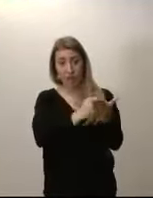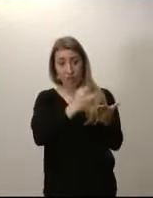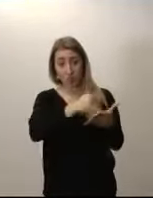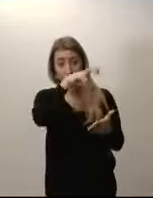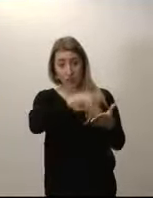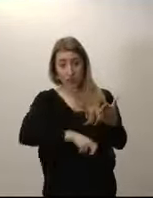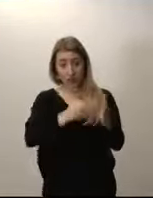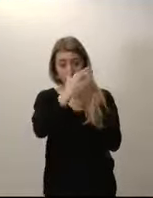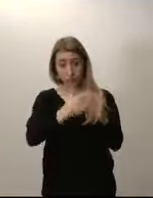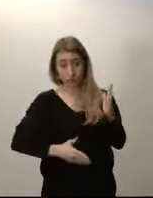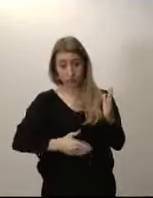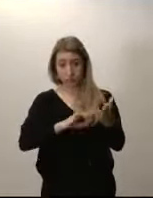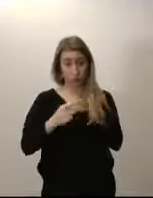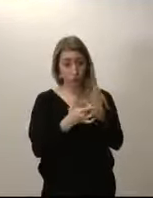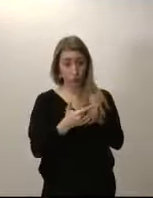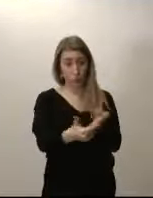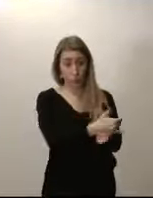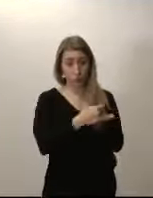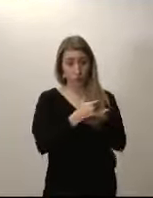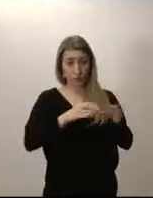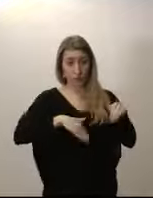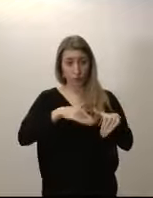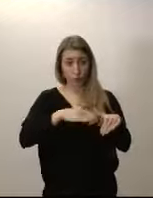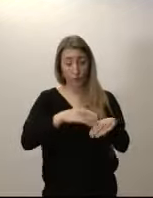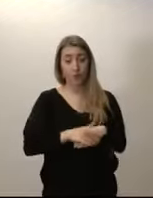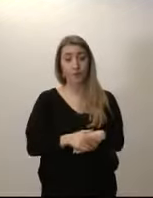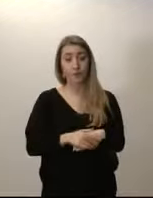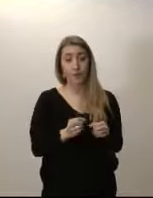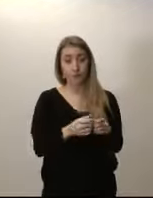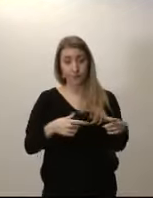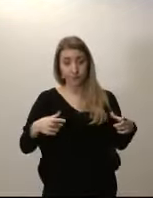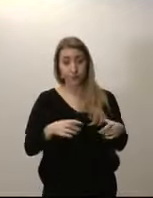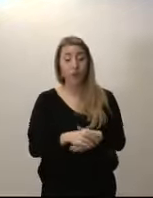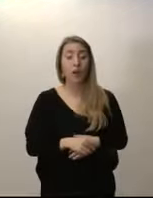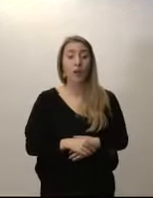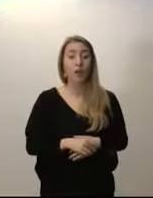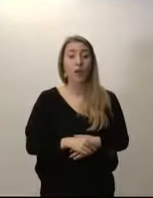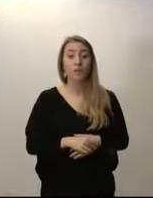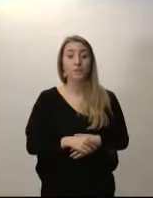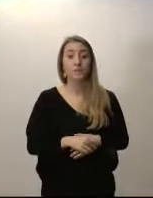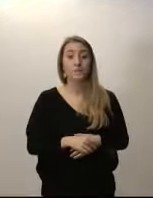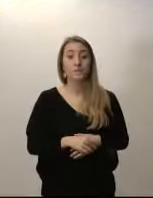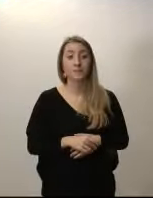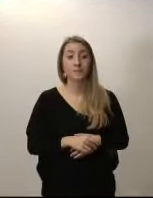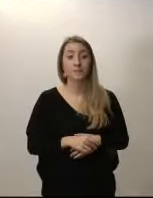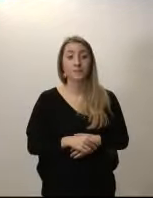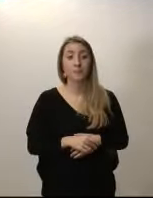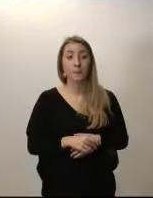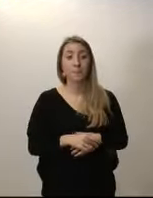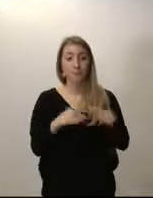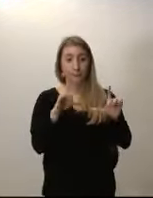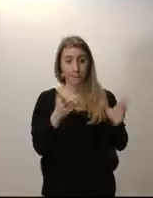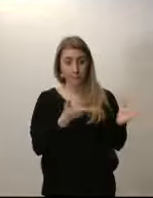grosse partie des ressources, des recettes de fonctionnement. Donc, quels sont les grands postes ? Le slide suivant,